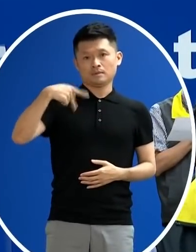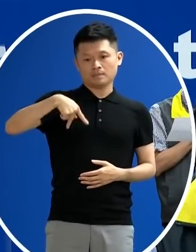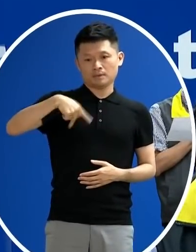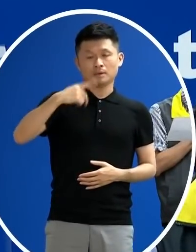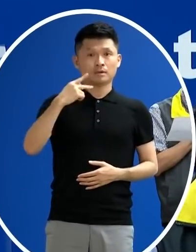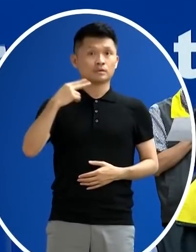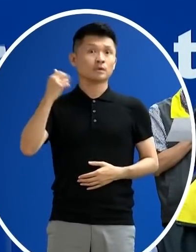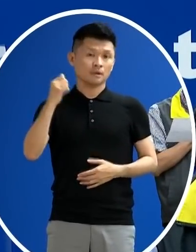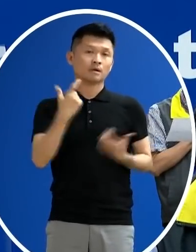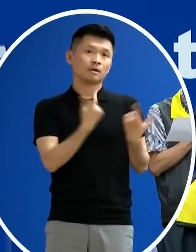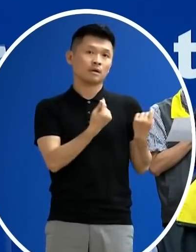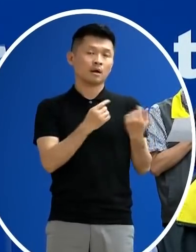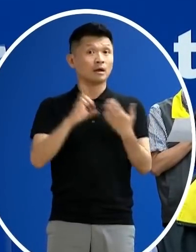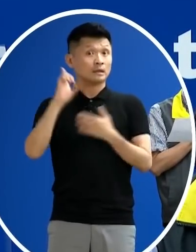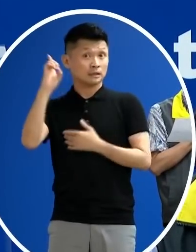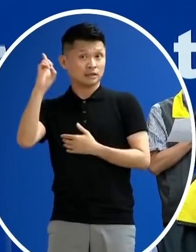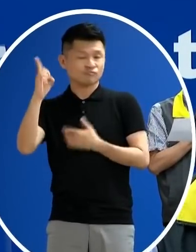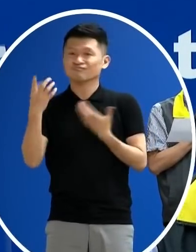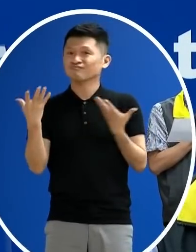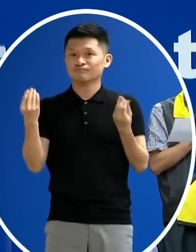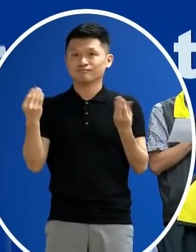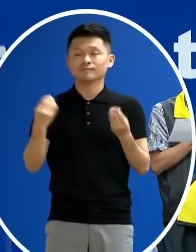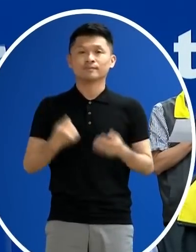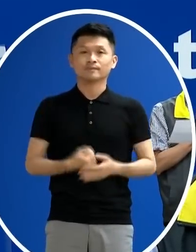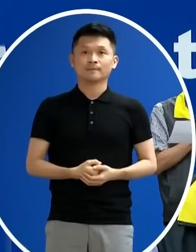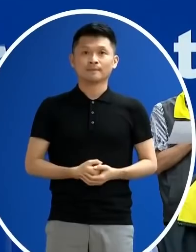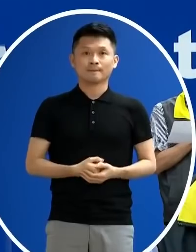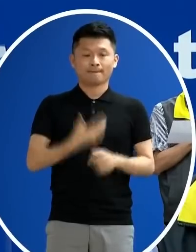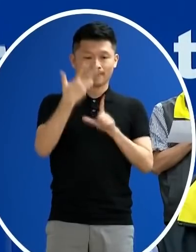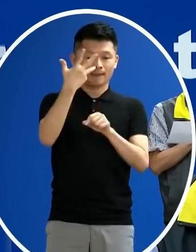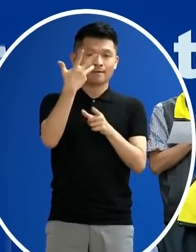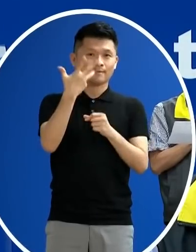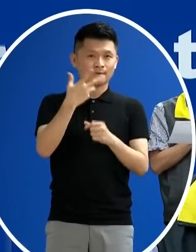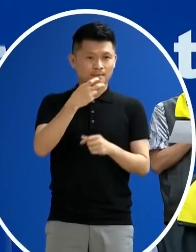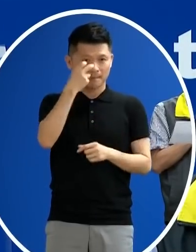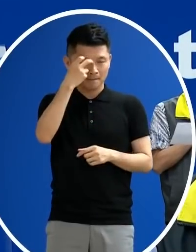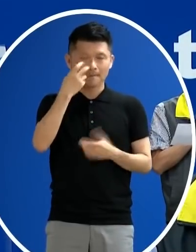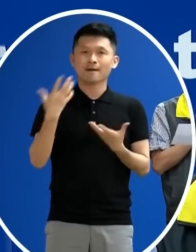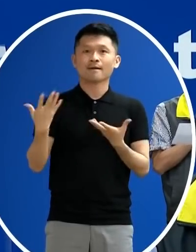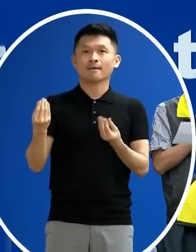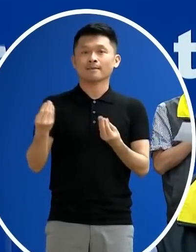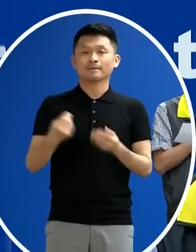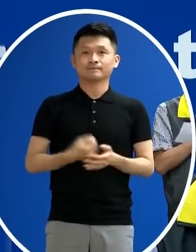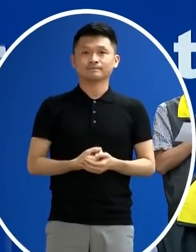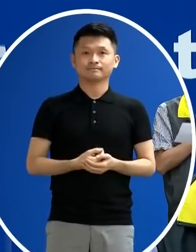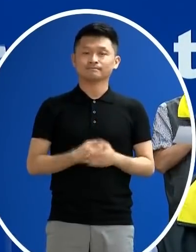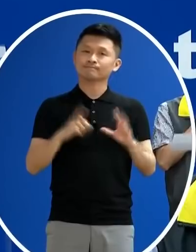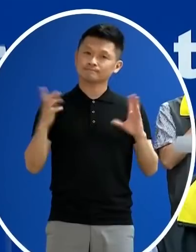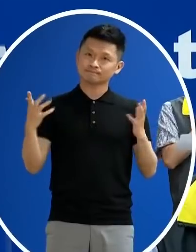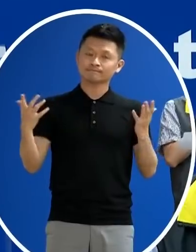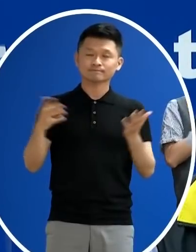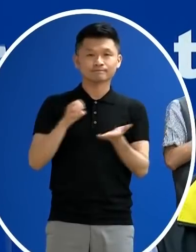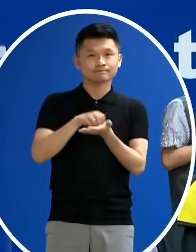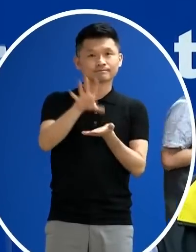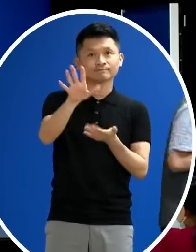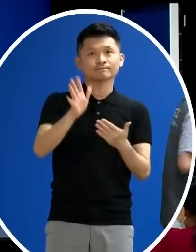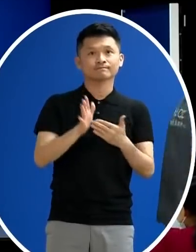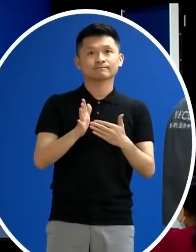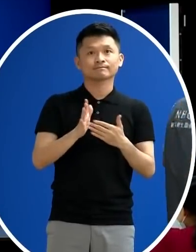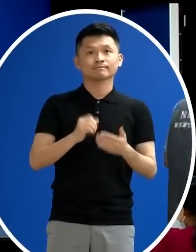有发现有 Delta 的这样的本土的案例在8月份哈、哦，所以以上跟大家做一个报